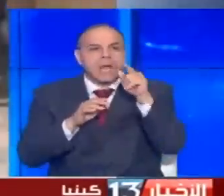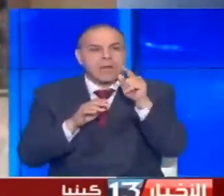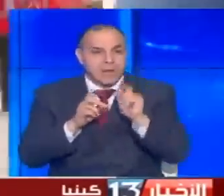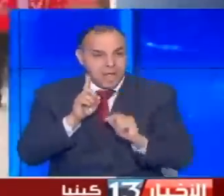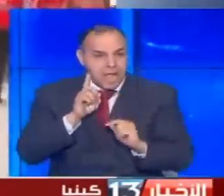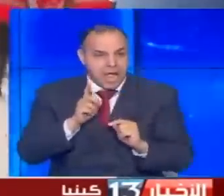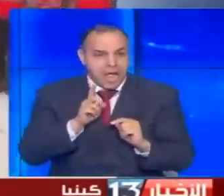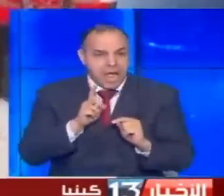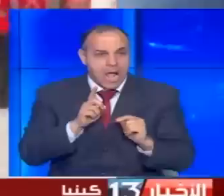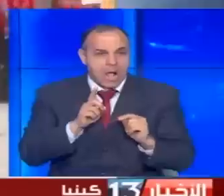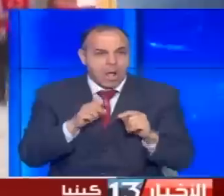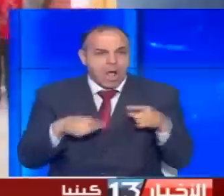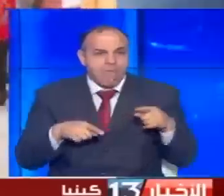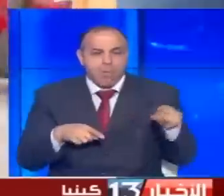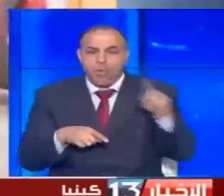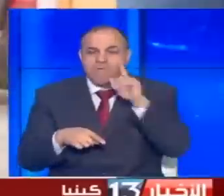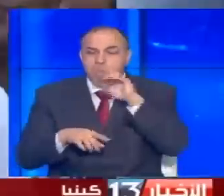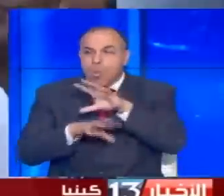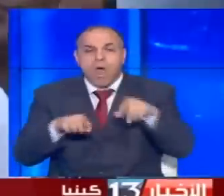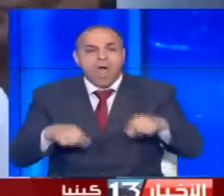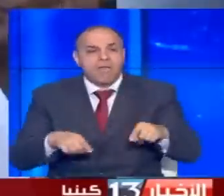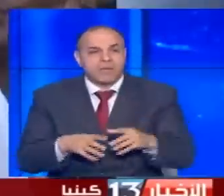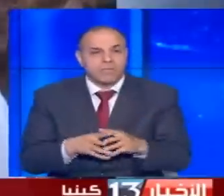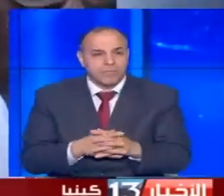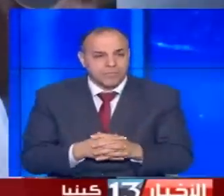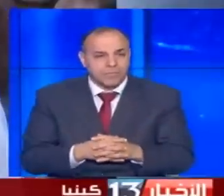كان الذعر والهلع سيد المكان